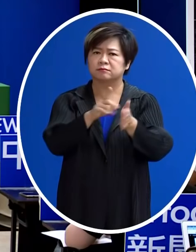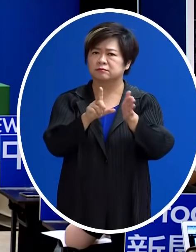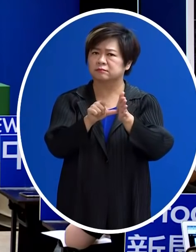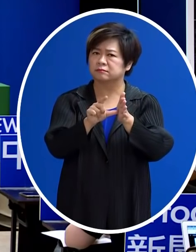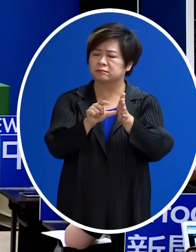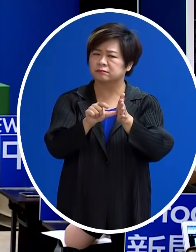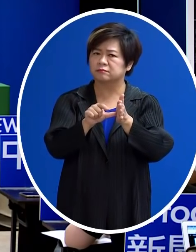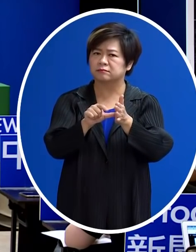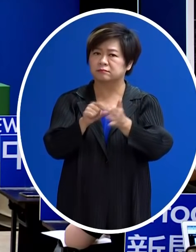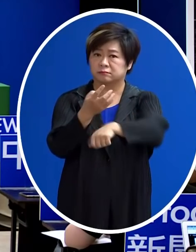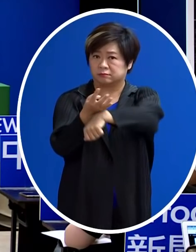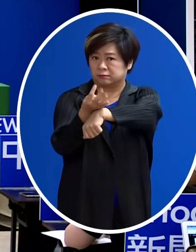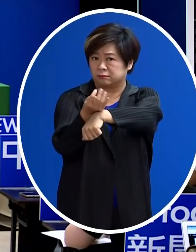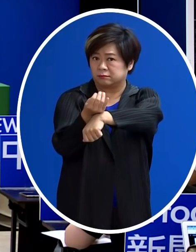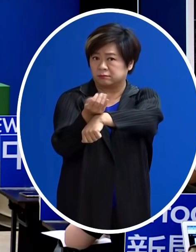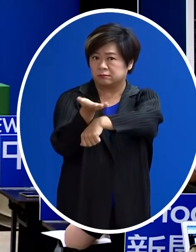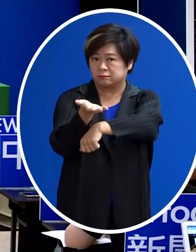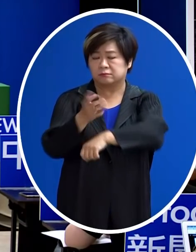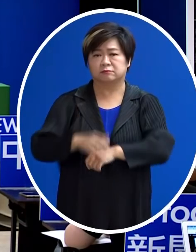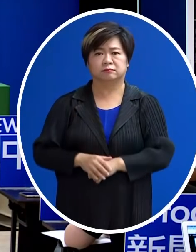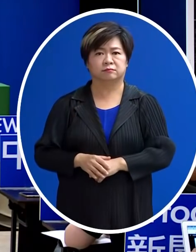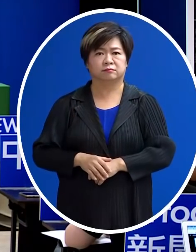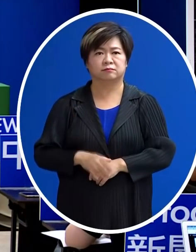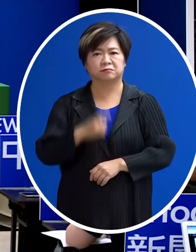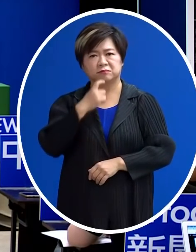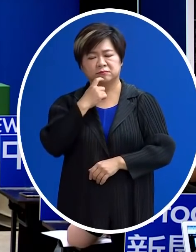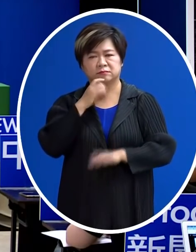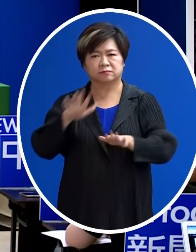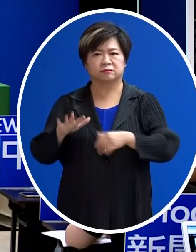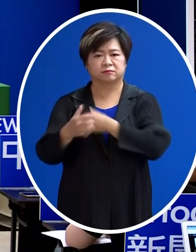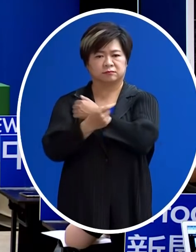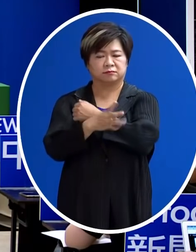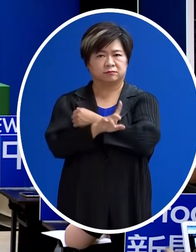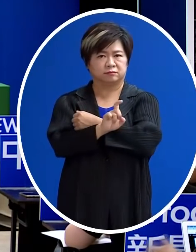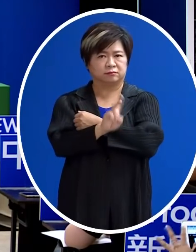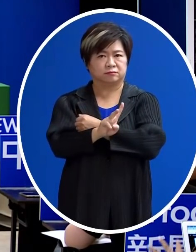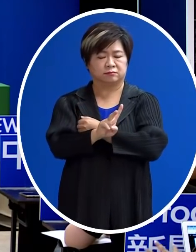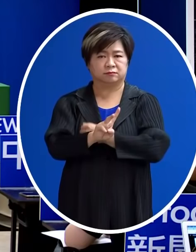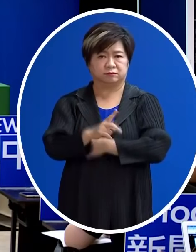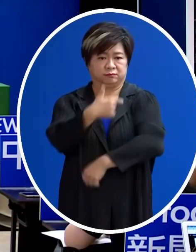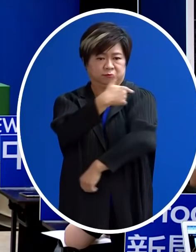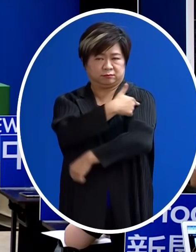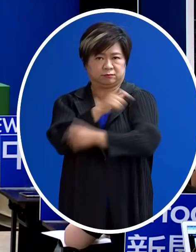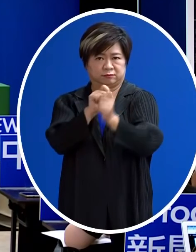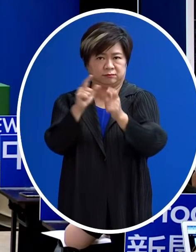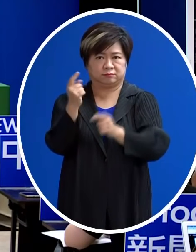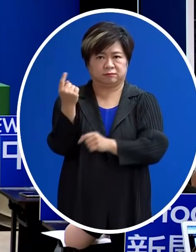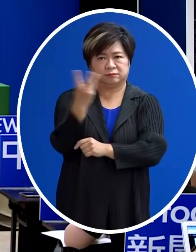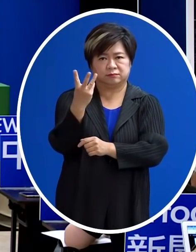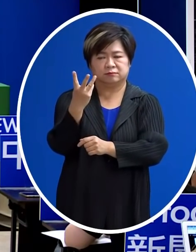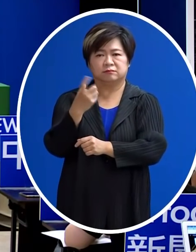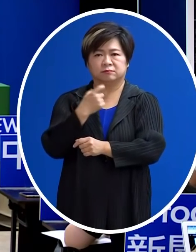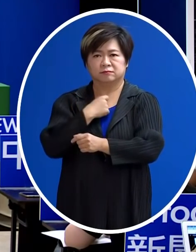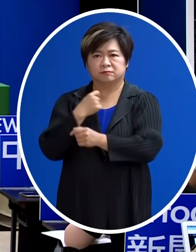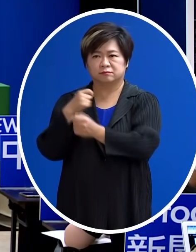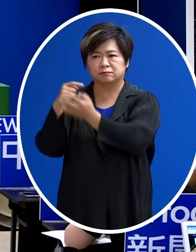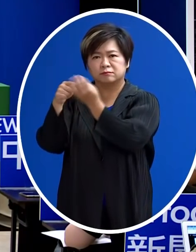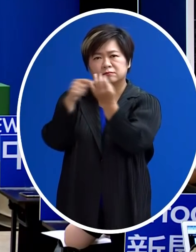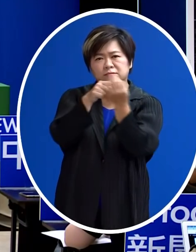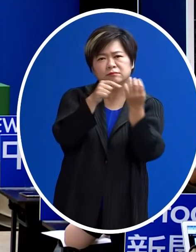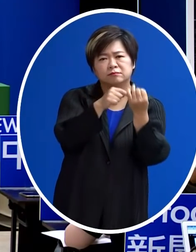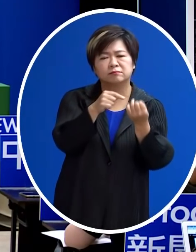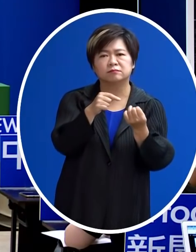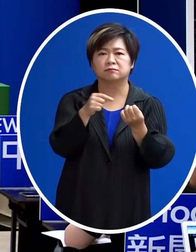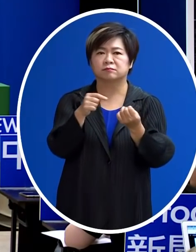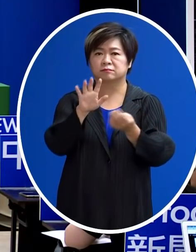该是几点？那我们预期说这是第十二轮这三种疫苗可能分别要施打多少的数量，这个有没有一个初步的数